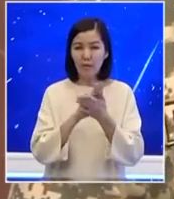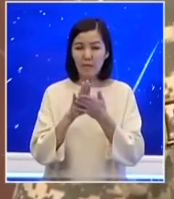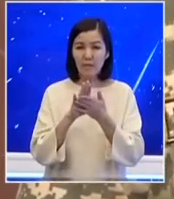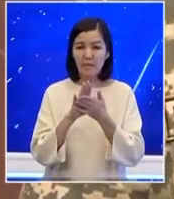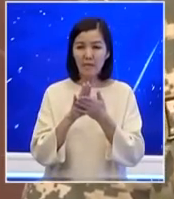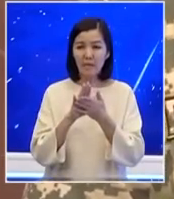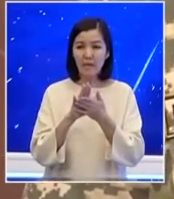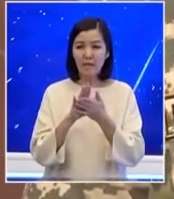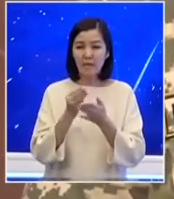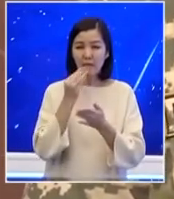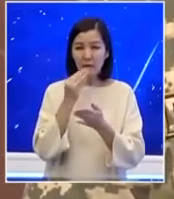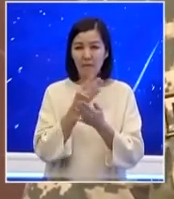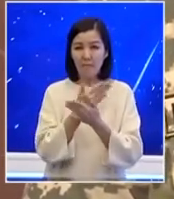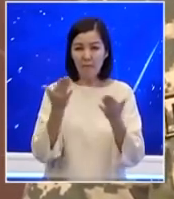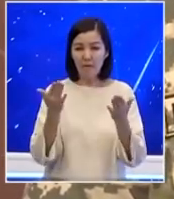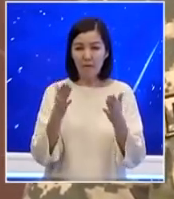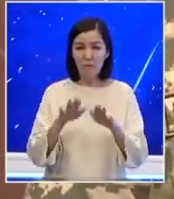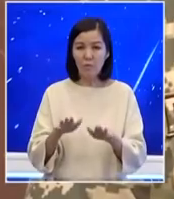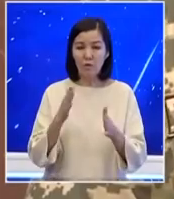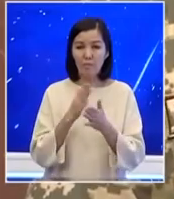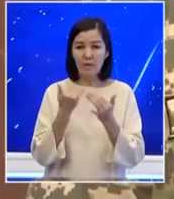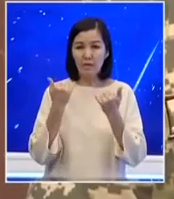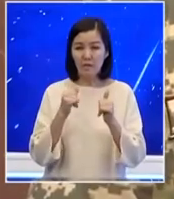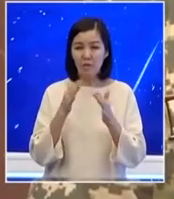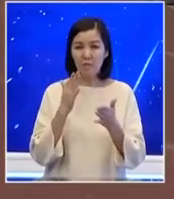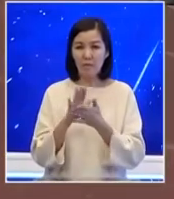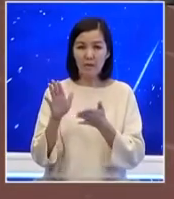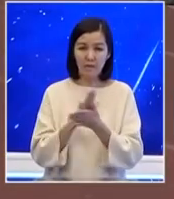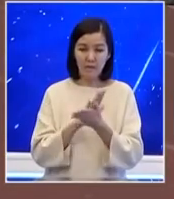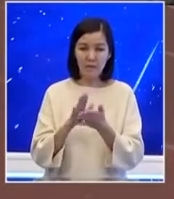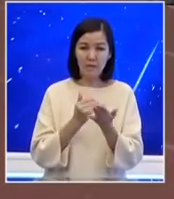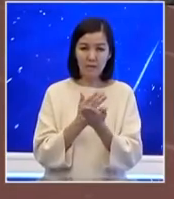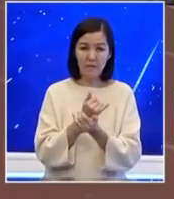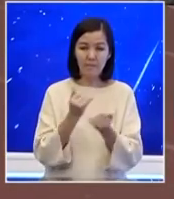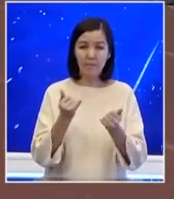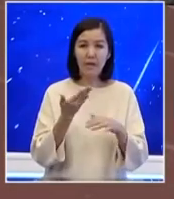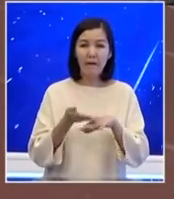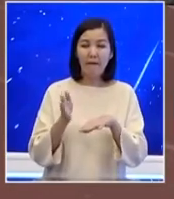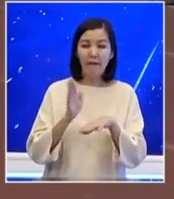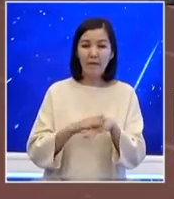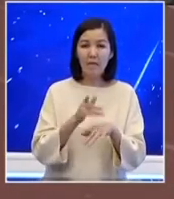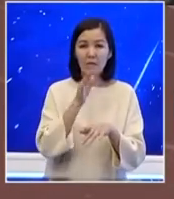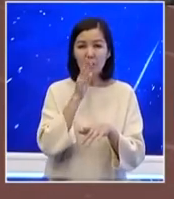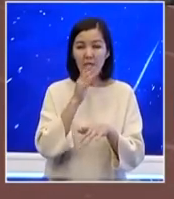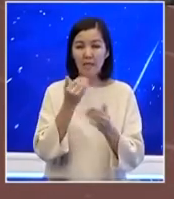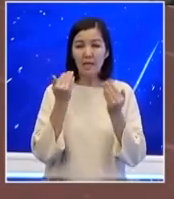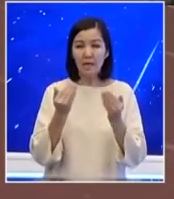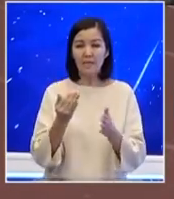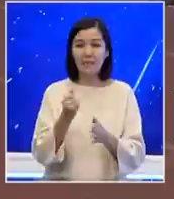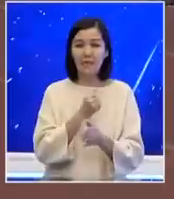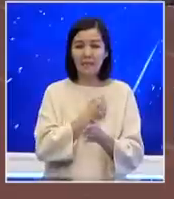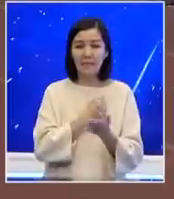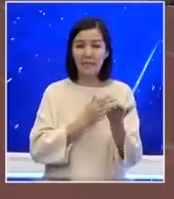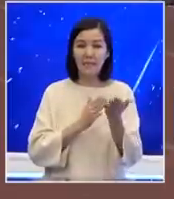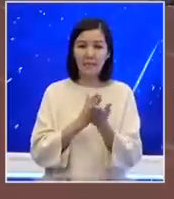осы жерде тамақ беретін орында дайындалған, тегін тамақ жейді. Елбасына қиын күн туғанда атқа қонатын азаматтардың аз